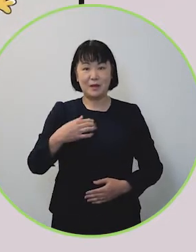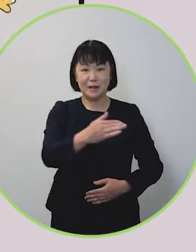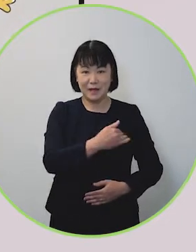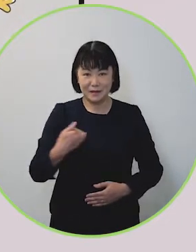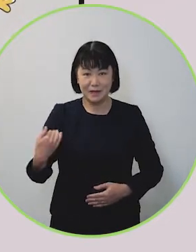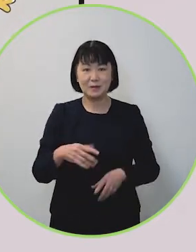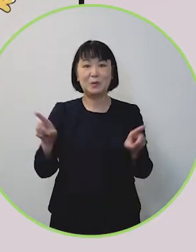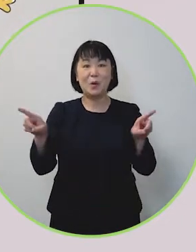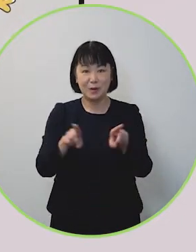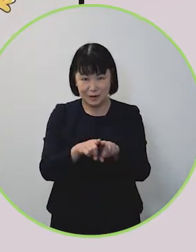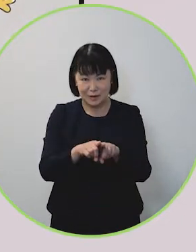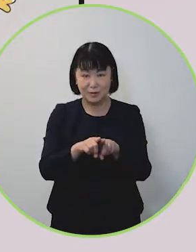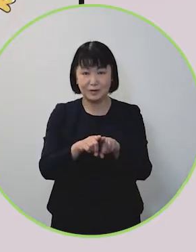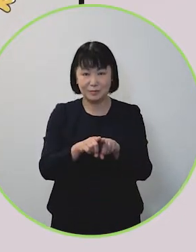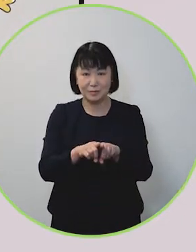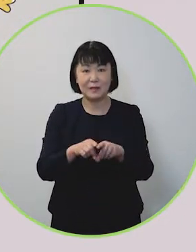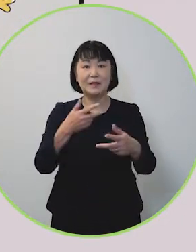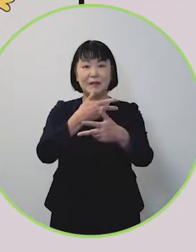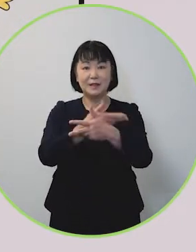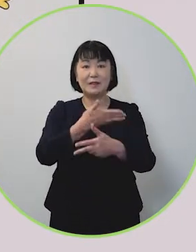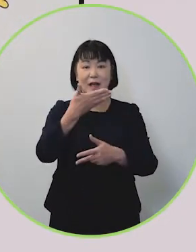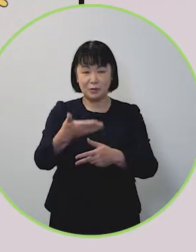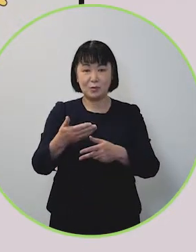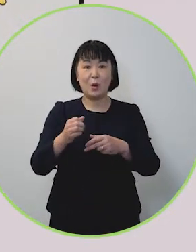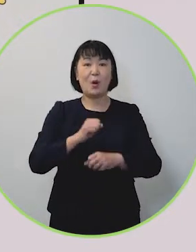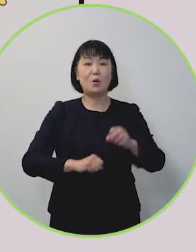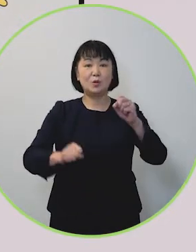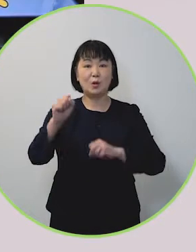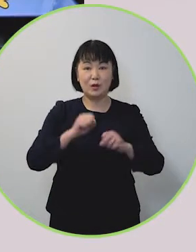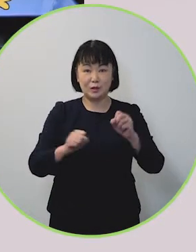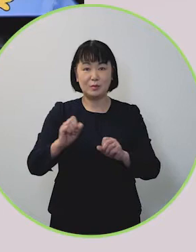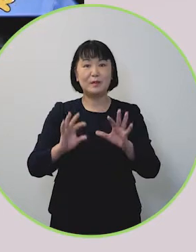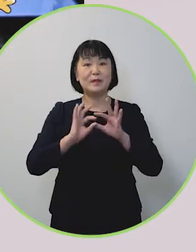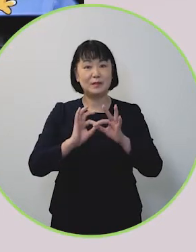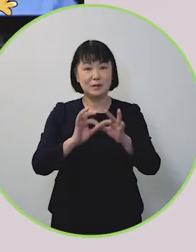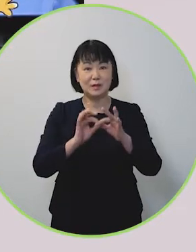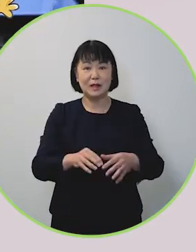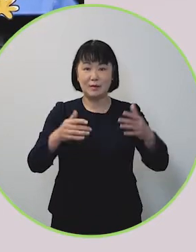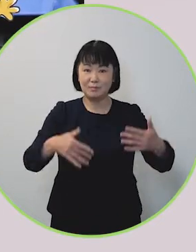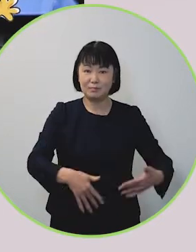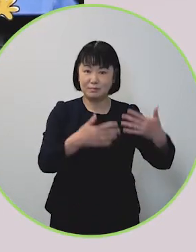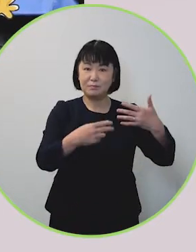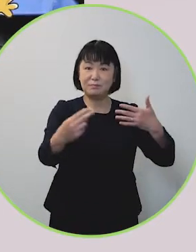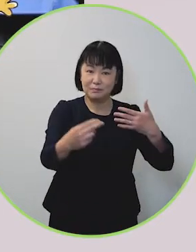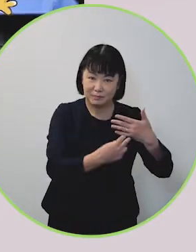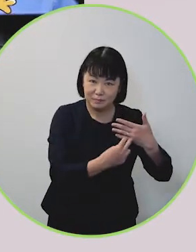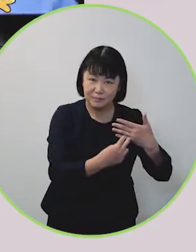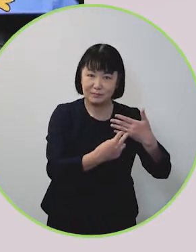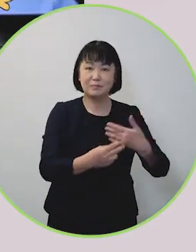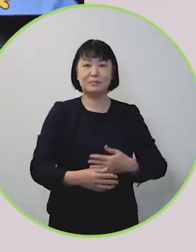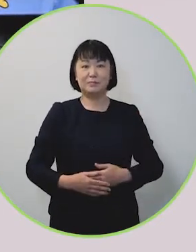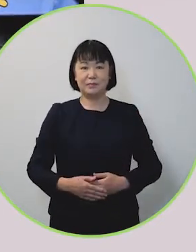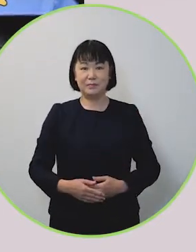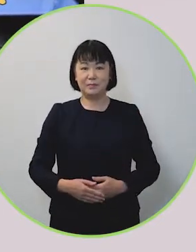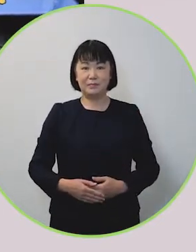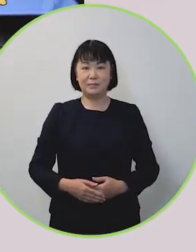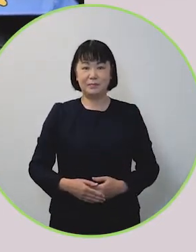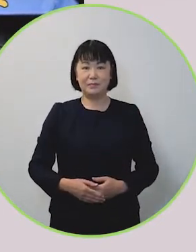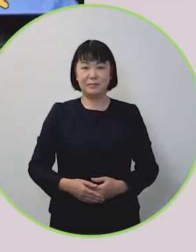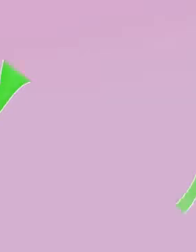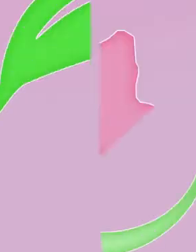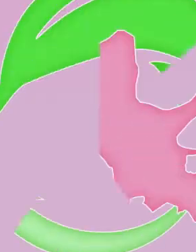それでは私たちと一緒に帰宅のプラスチック資源化の取り組みについて見ていきましょう